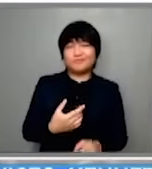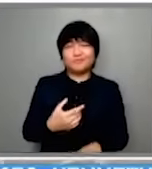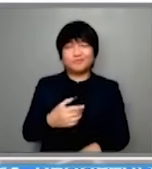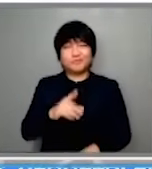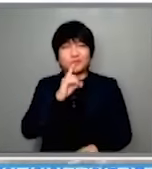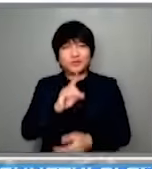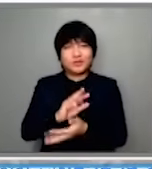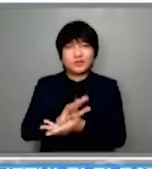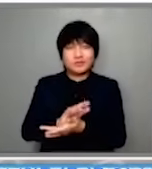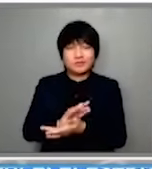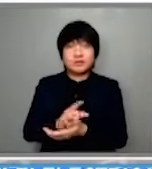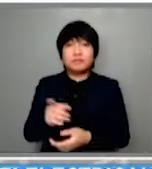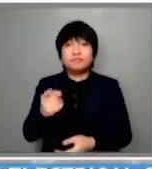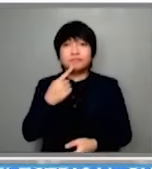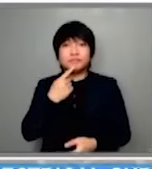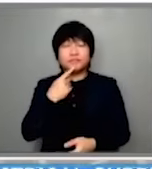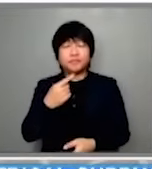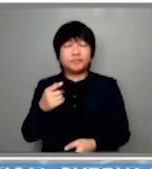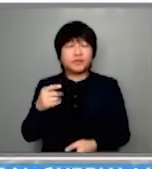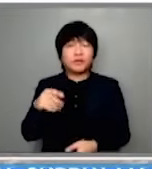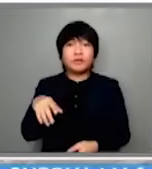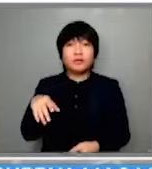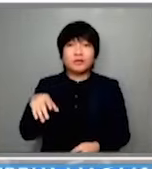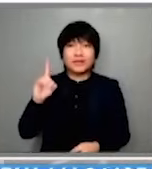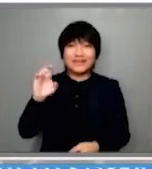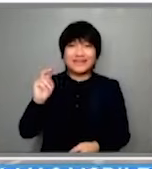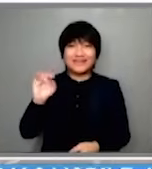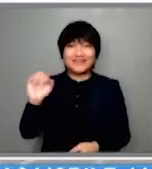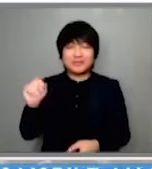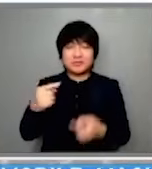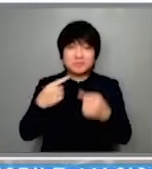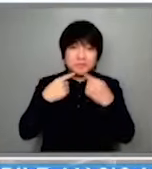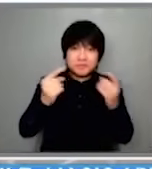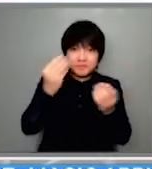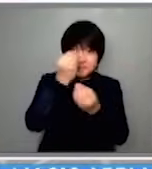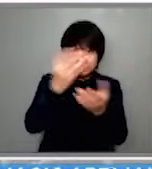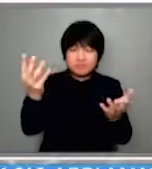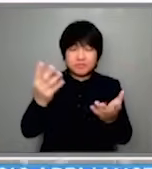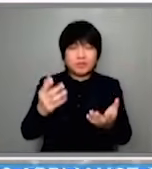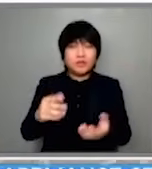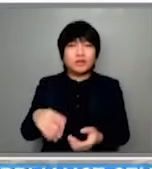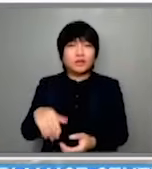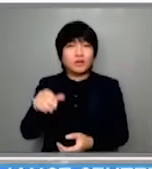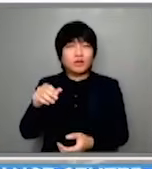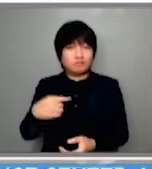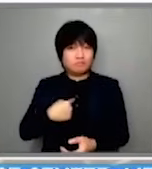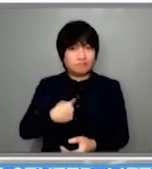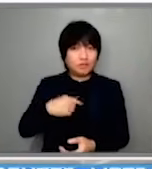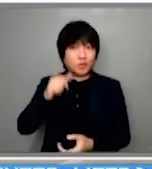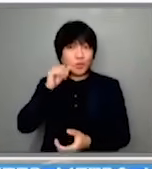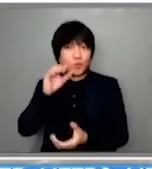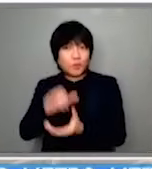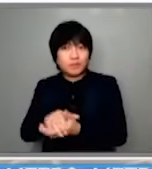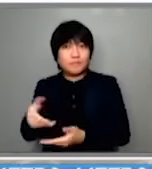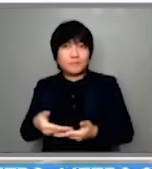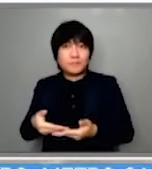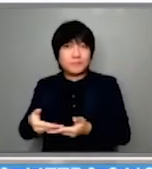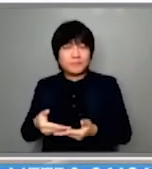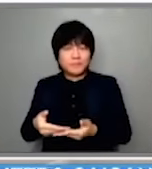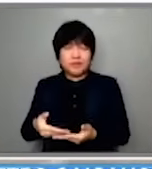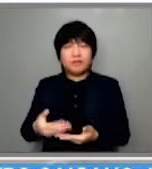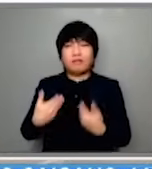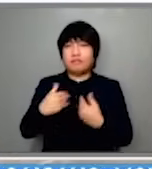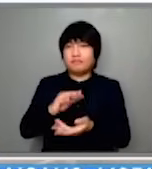sa COVID-19 ang wife niyang si Jen at ang 1.5-year-old baby nila. Get well soon then, Jen and baby